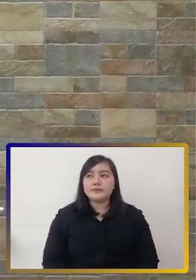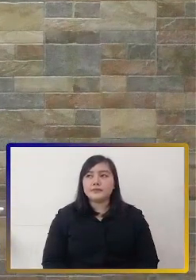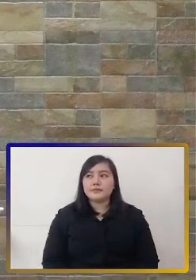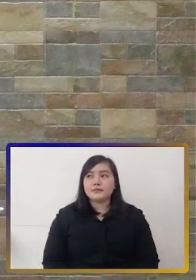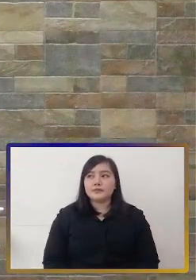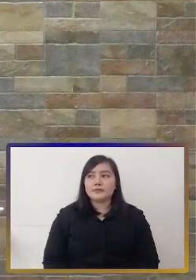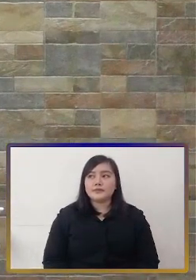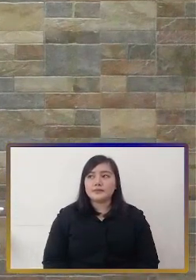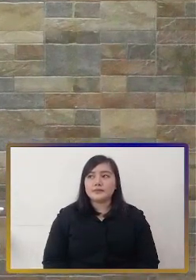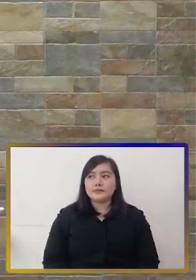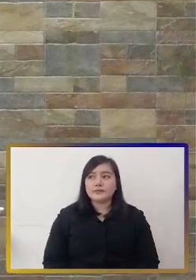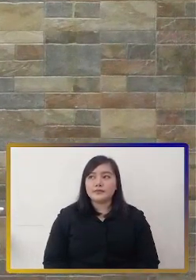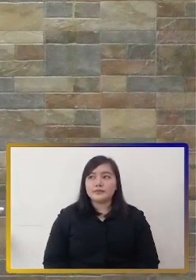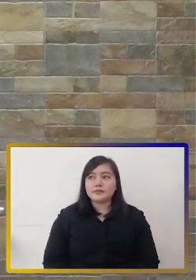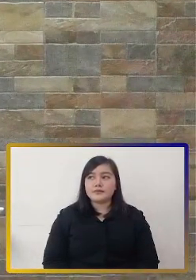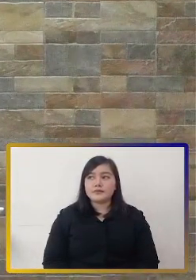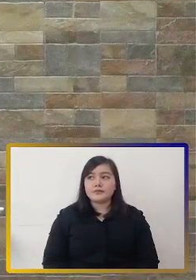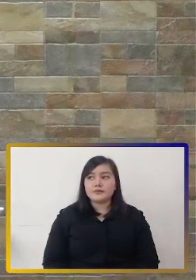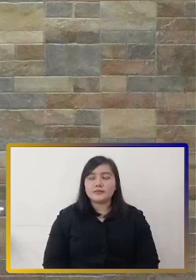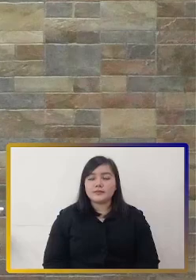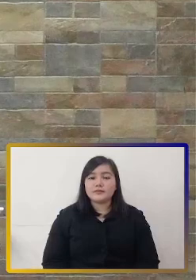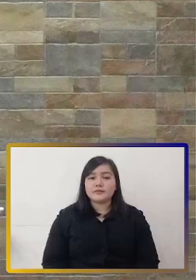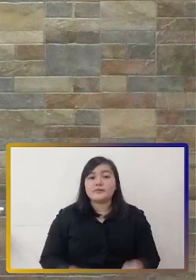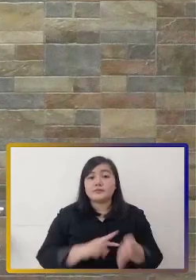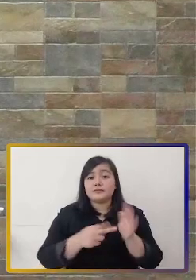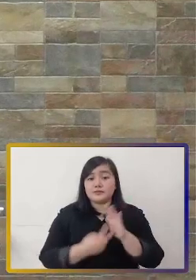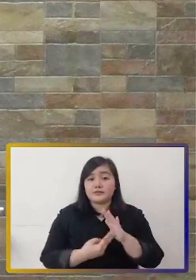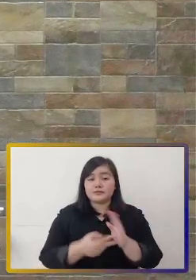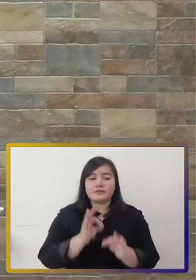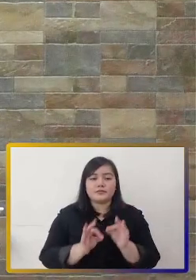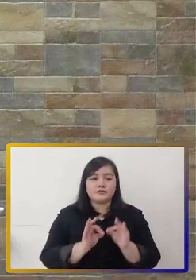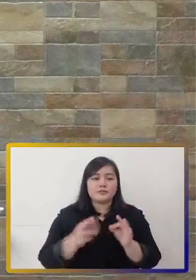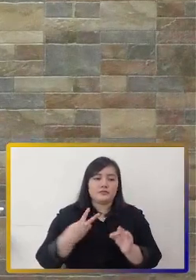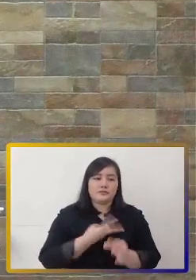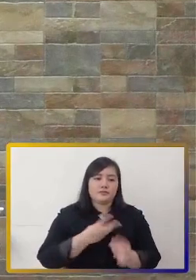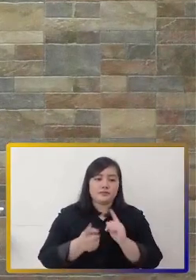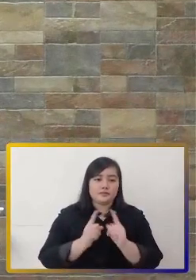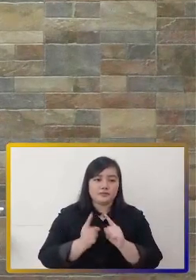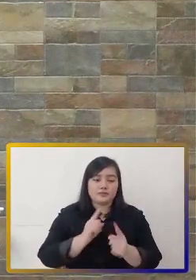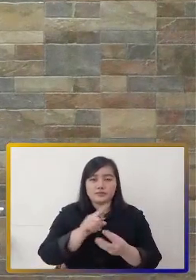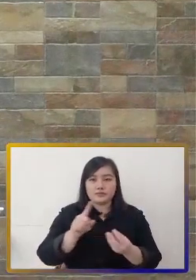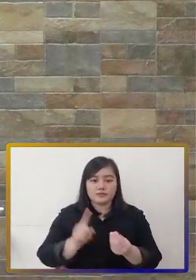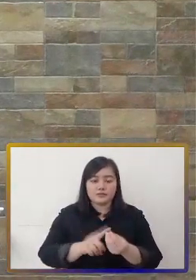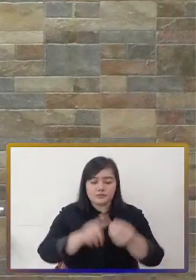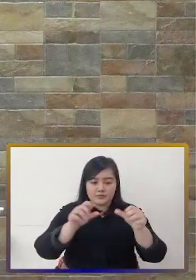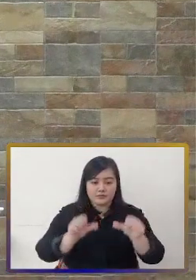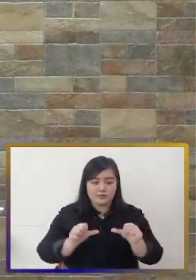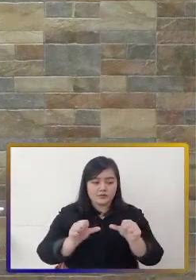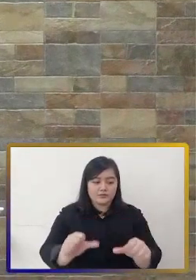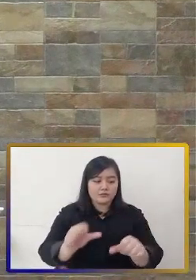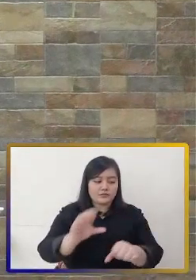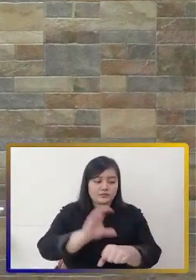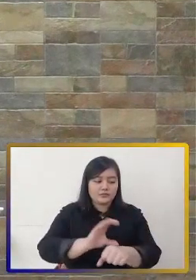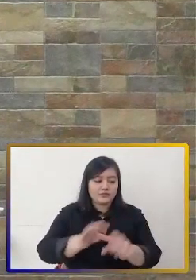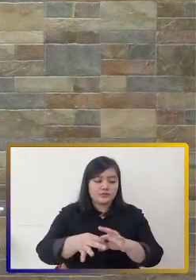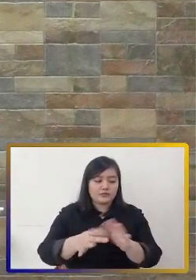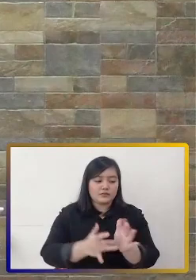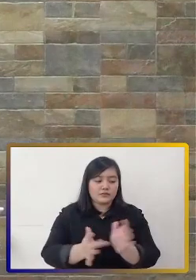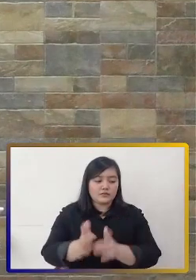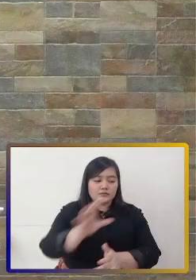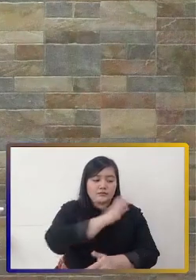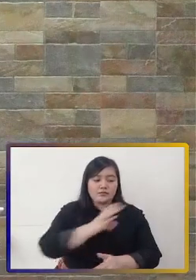kapatid, makikita po natin na pag pinag-usapan po natin ang pagtuloy-tuloy ng Iglesia ng Panginoong Hesukristo,